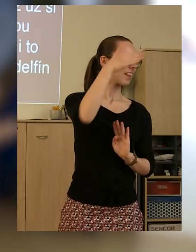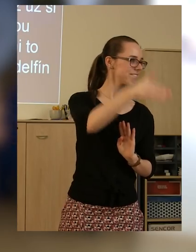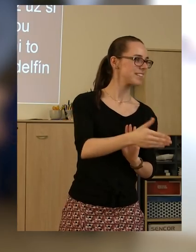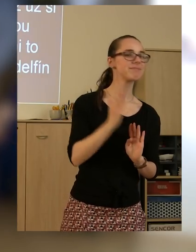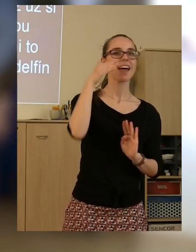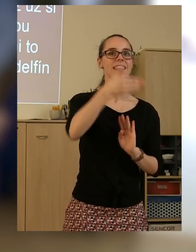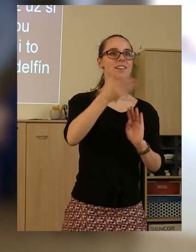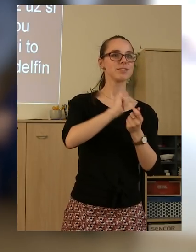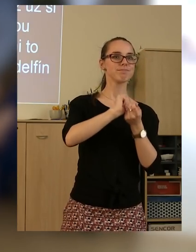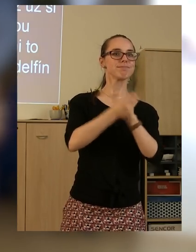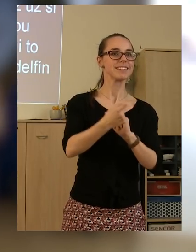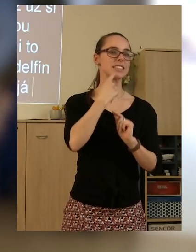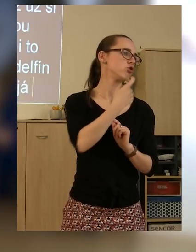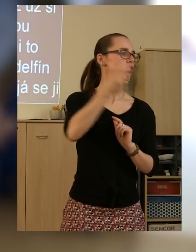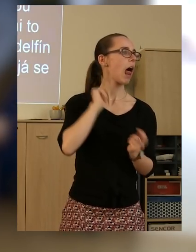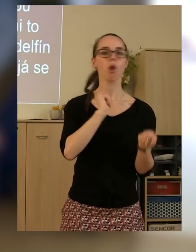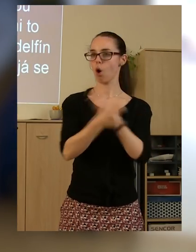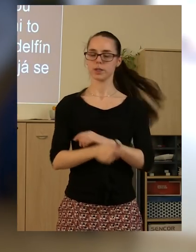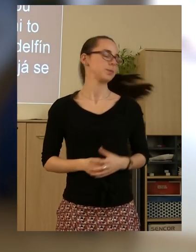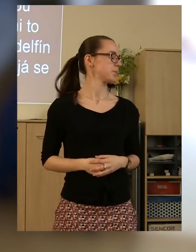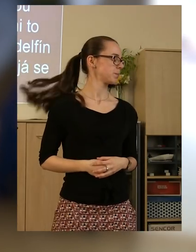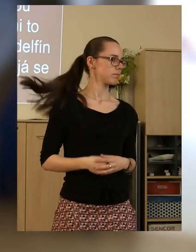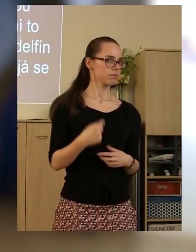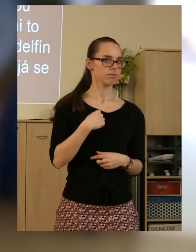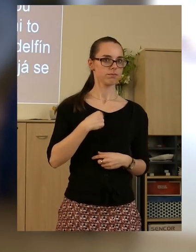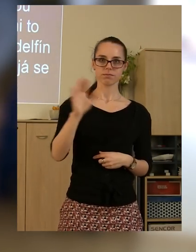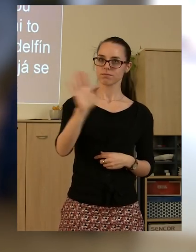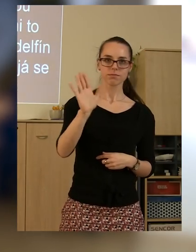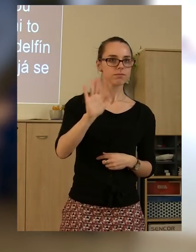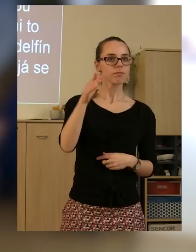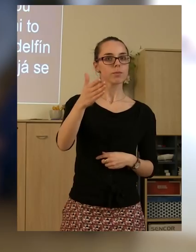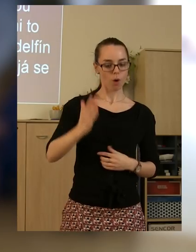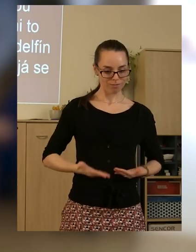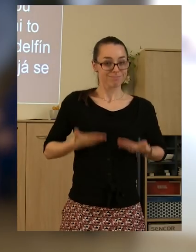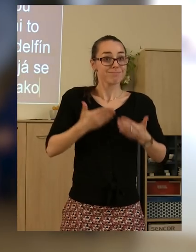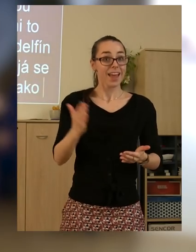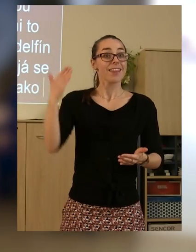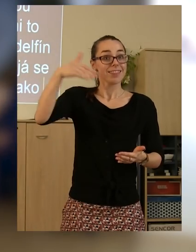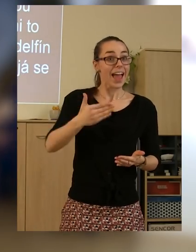A já se jim snažím říct, narodil ses jako delfín, vybral jsi si život delfína, tak buď delfín.